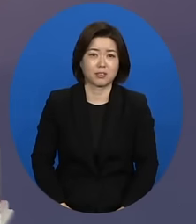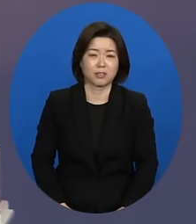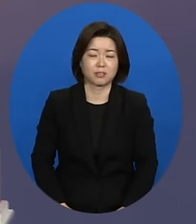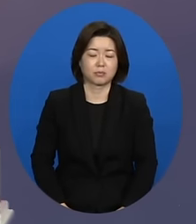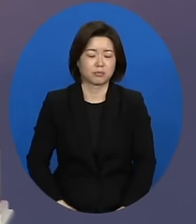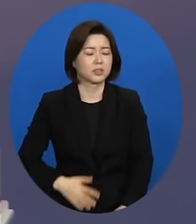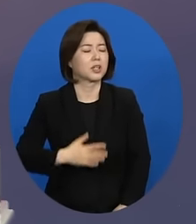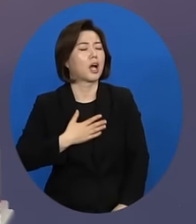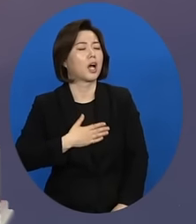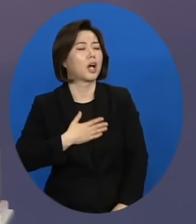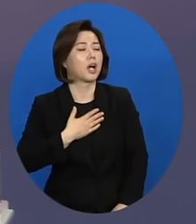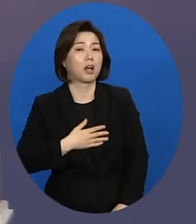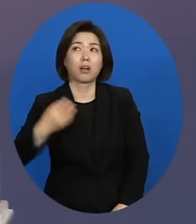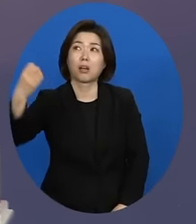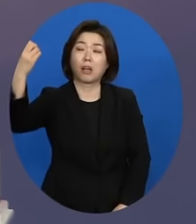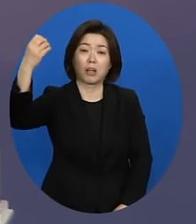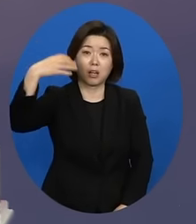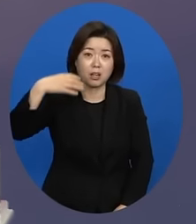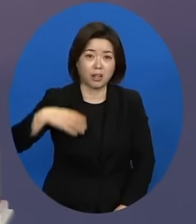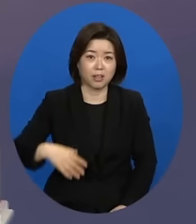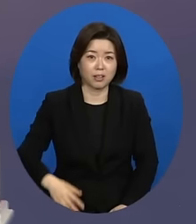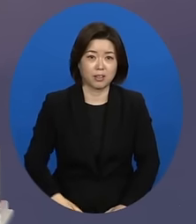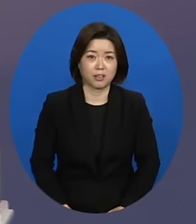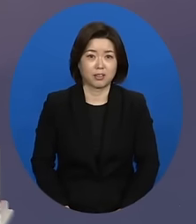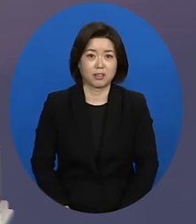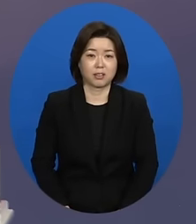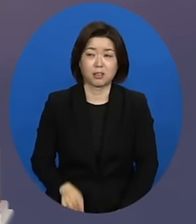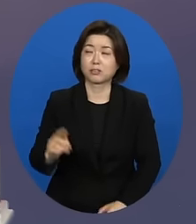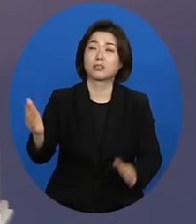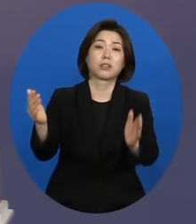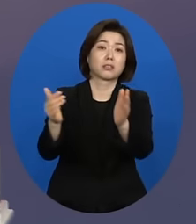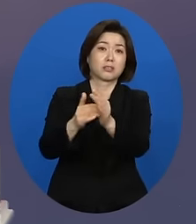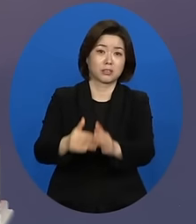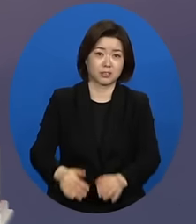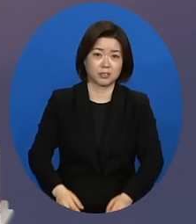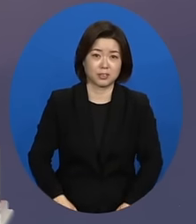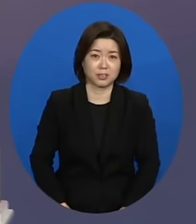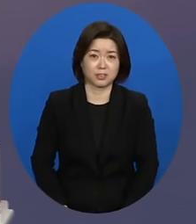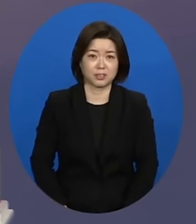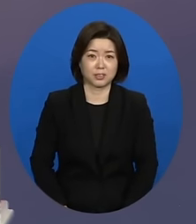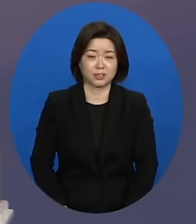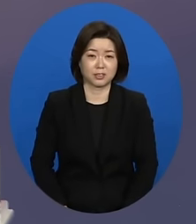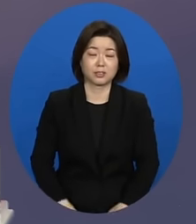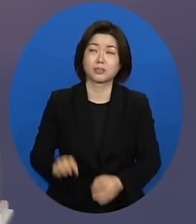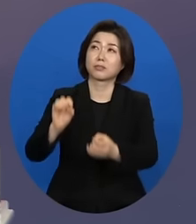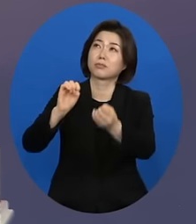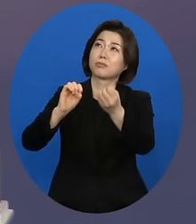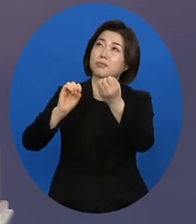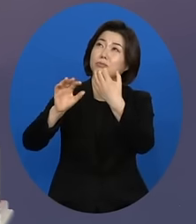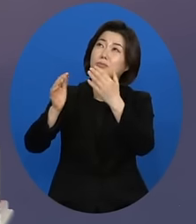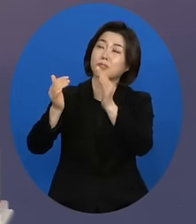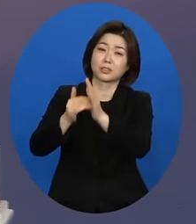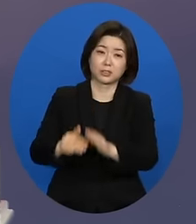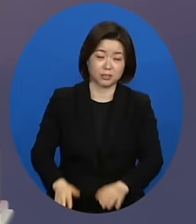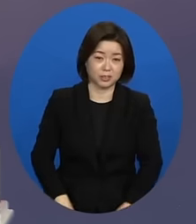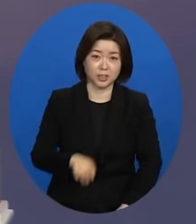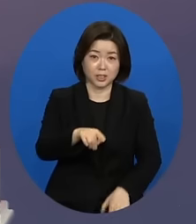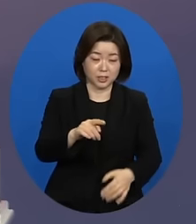안다. 그게 답이에요. 그렇게